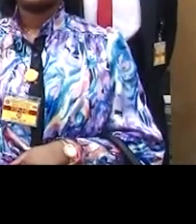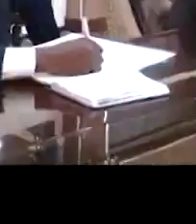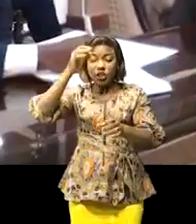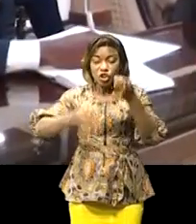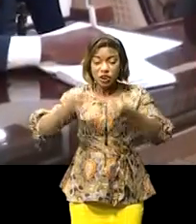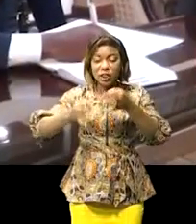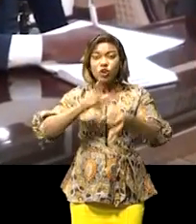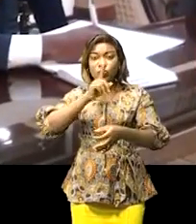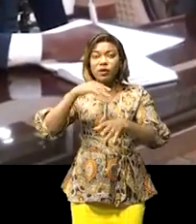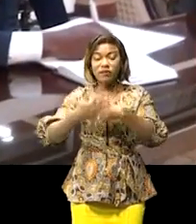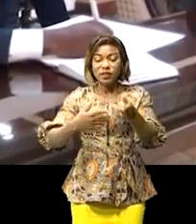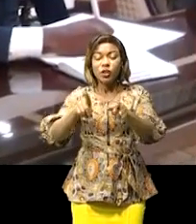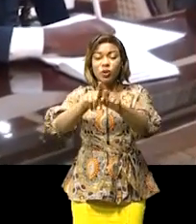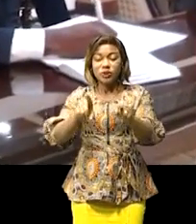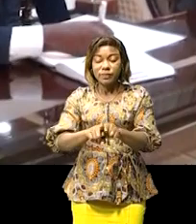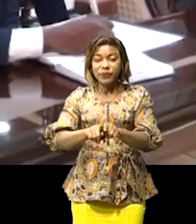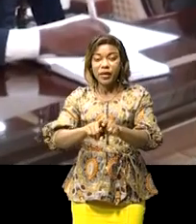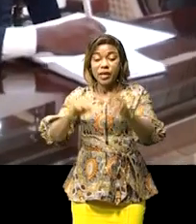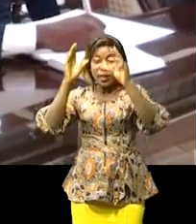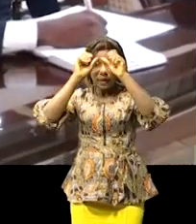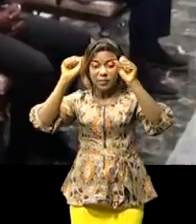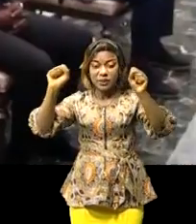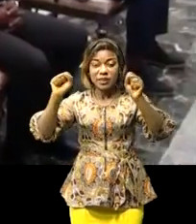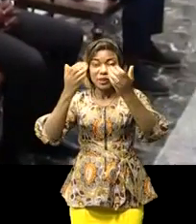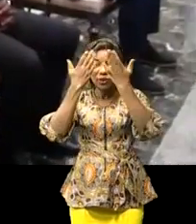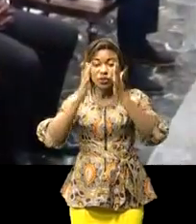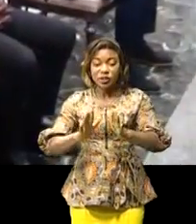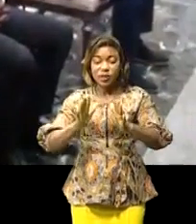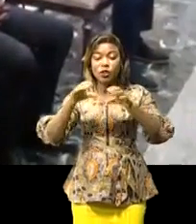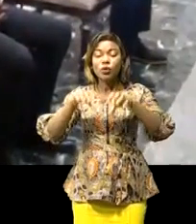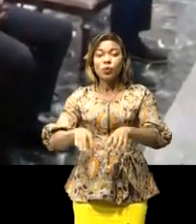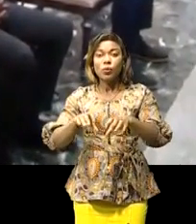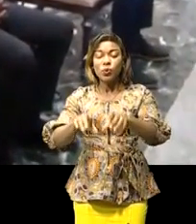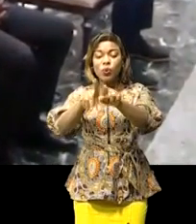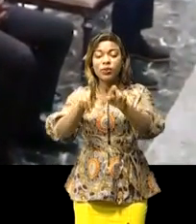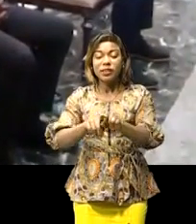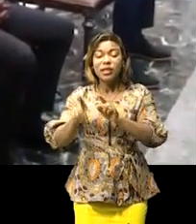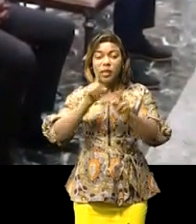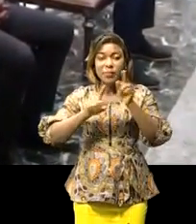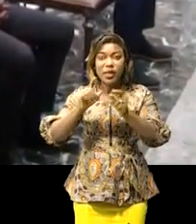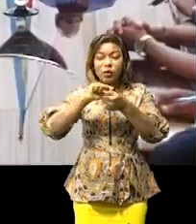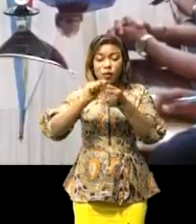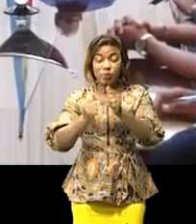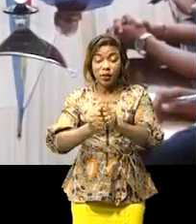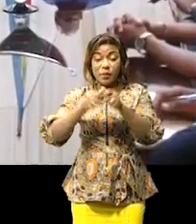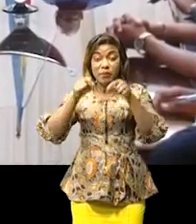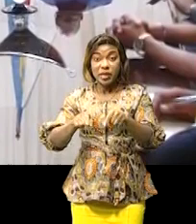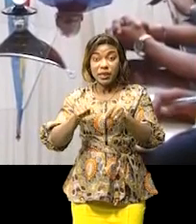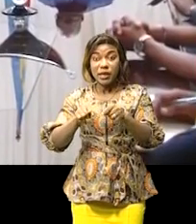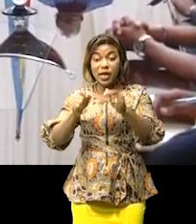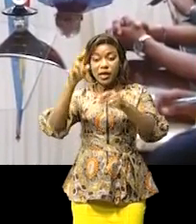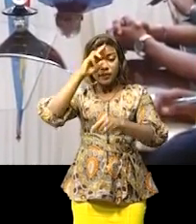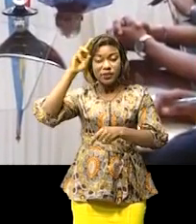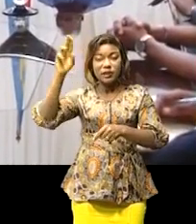faite. Sylvain Katombe, président des étudiants du Congo, a indiqué que la situation actuelle à